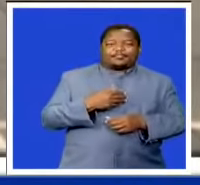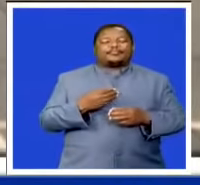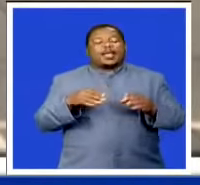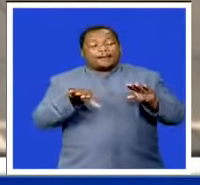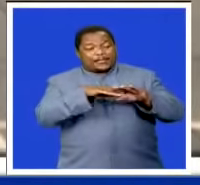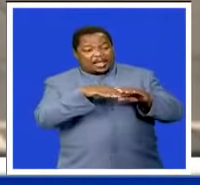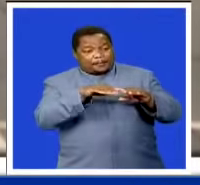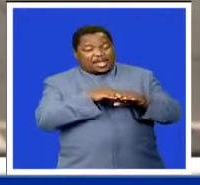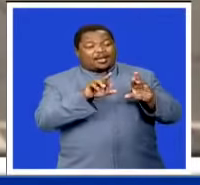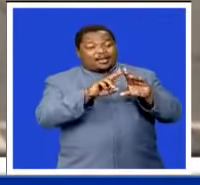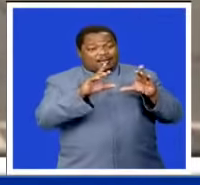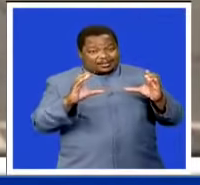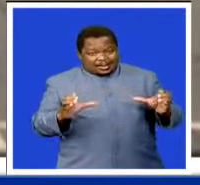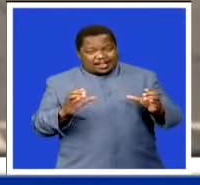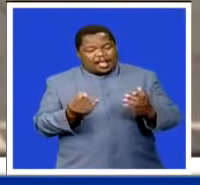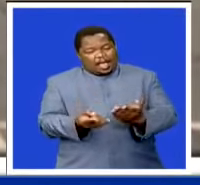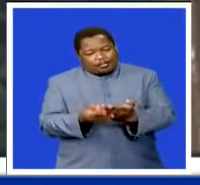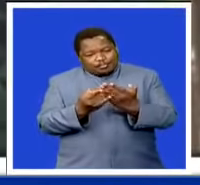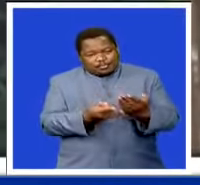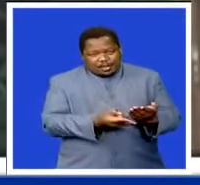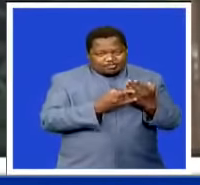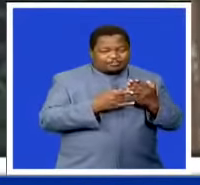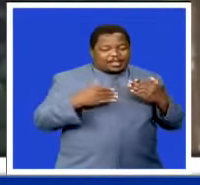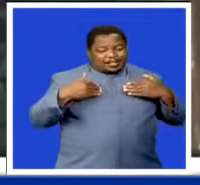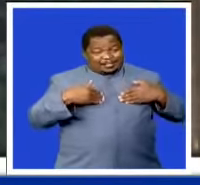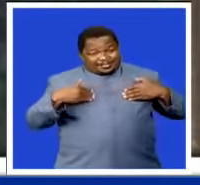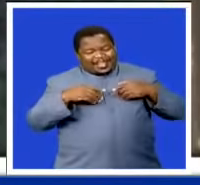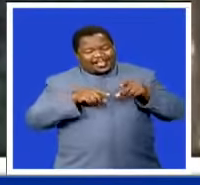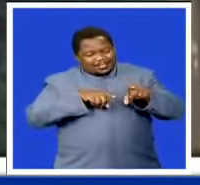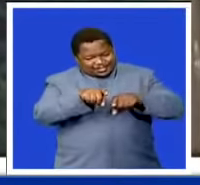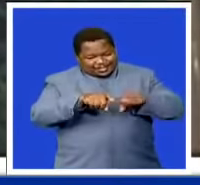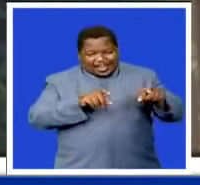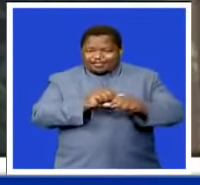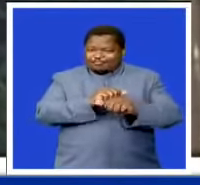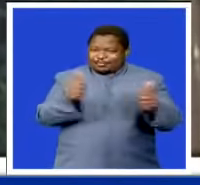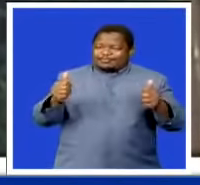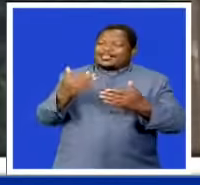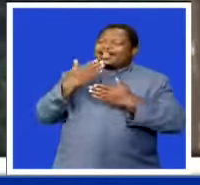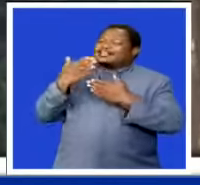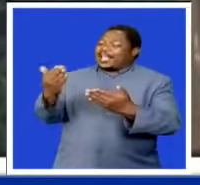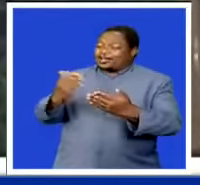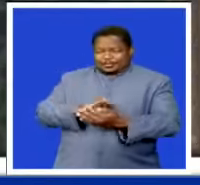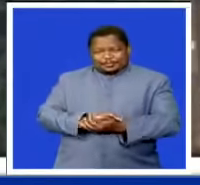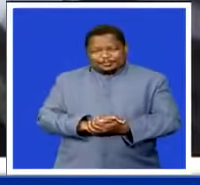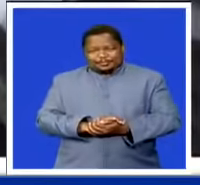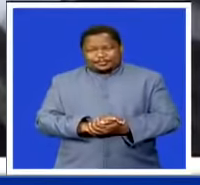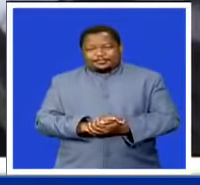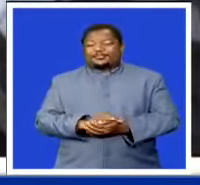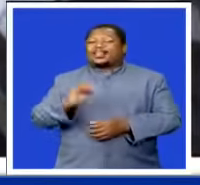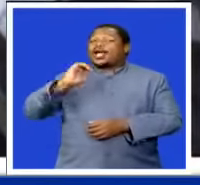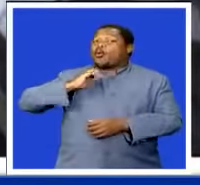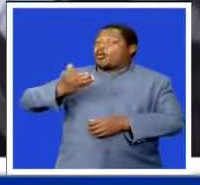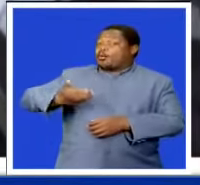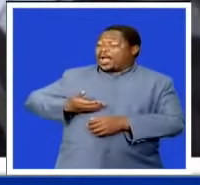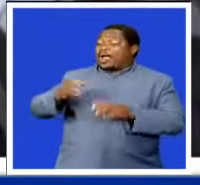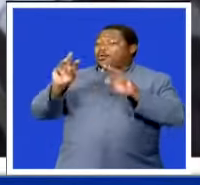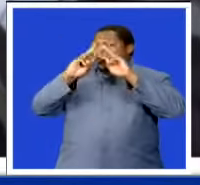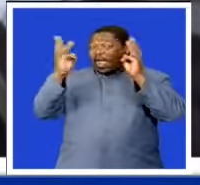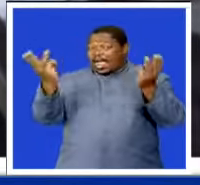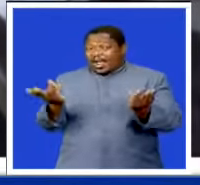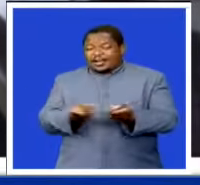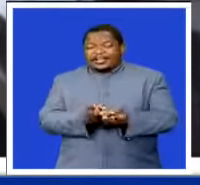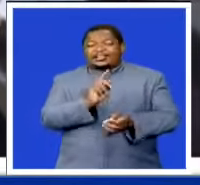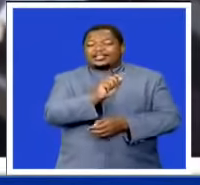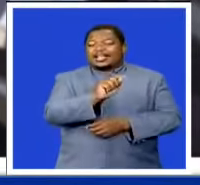lapha eCatholica batosihlola. Bamfla basifazane labangetulu kwa 2 million batholakala banesipho semdlavuza